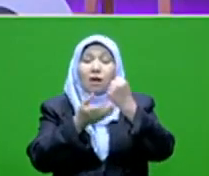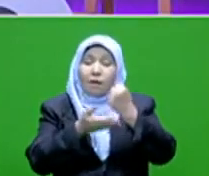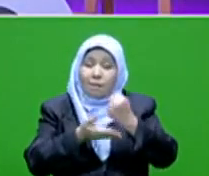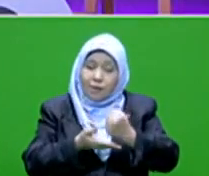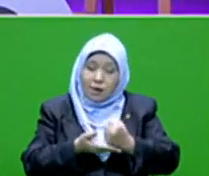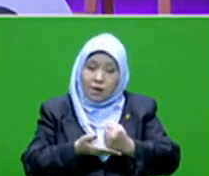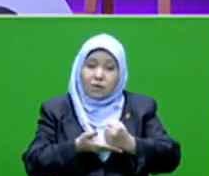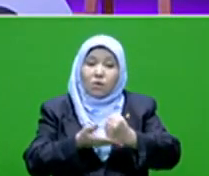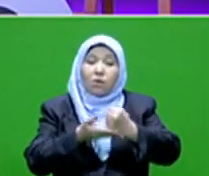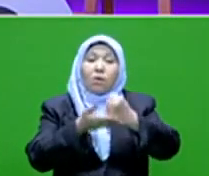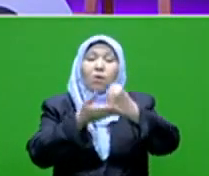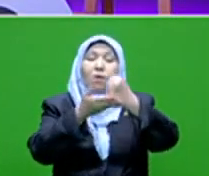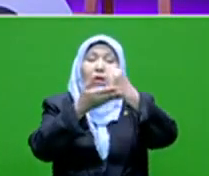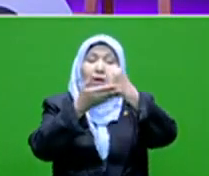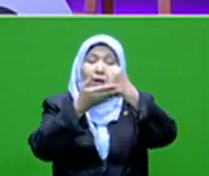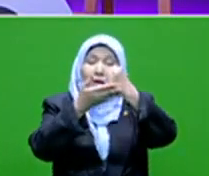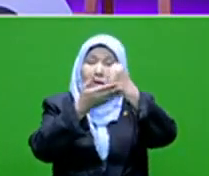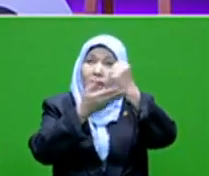billahil